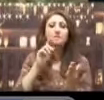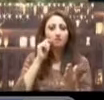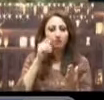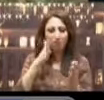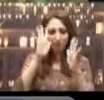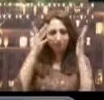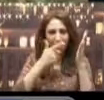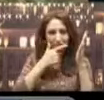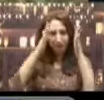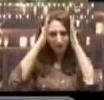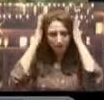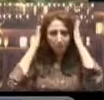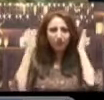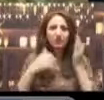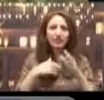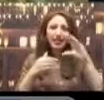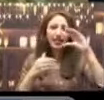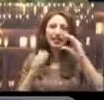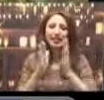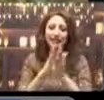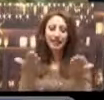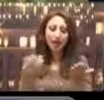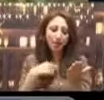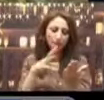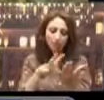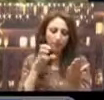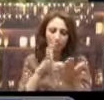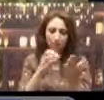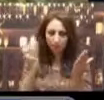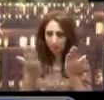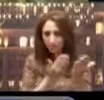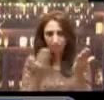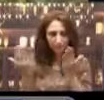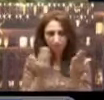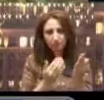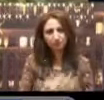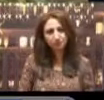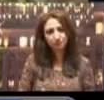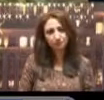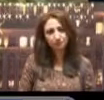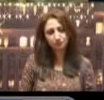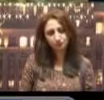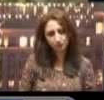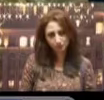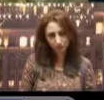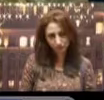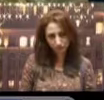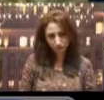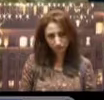بدات ازقس كده الاول في كام كتاب عن موضوع النسبيه ده لانه عجبني، وكنت